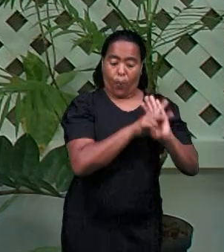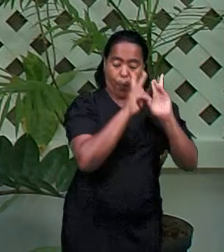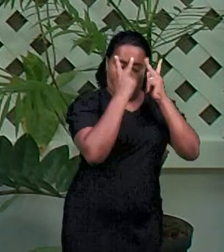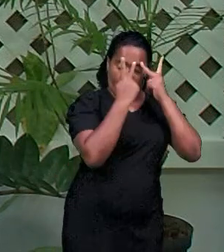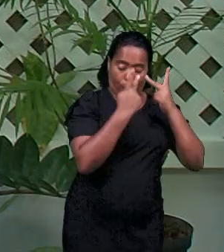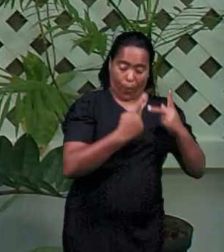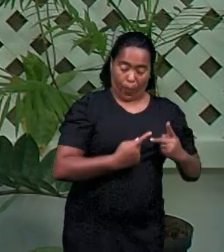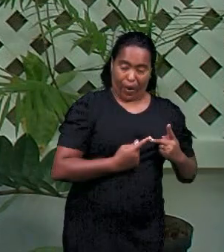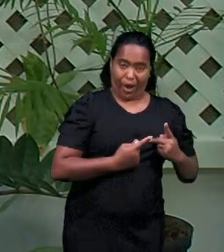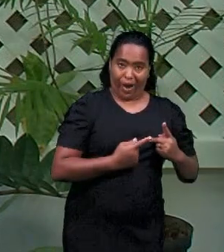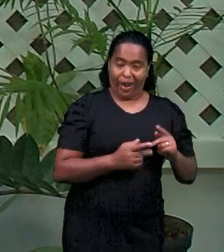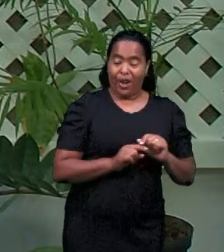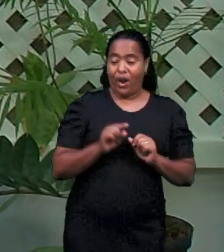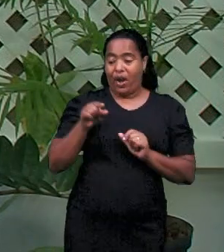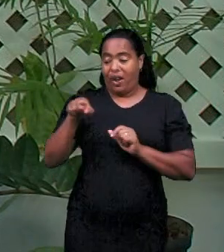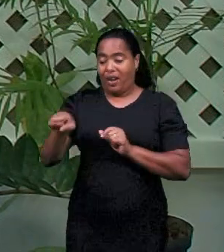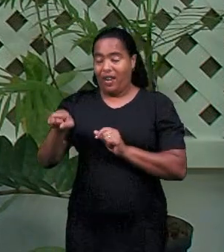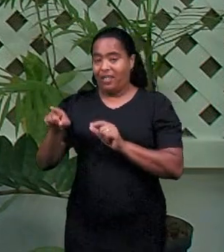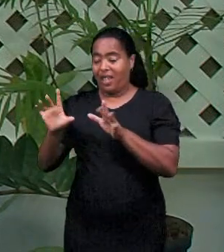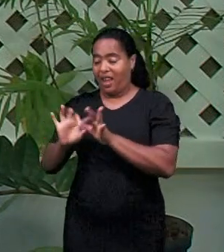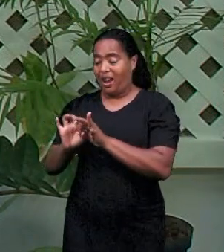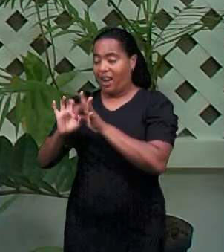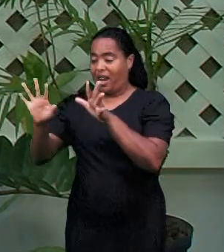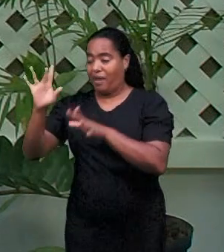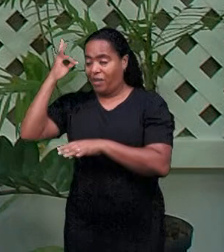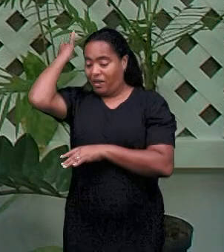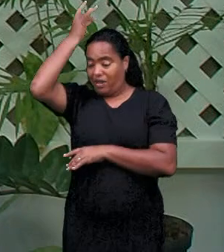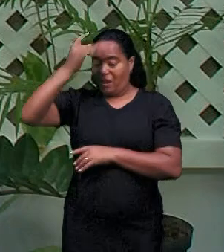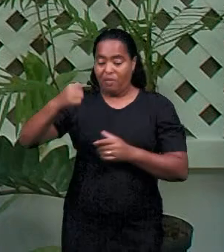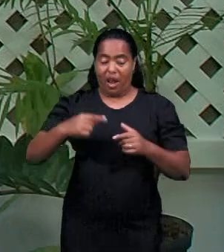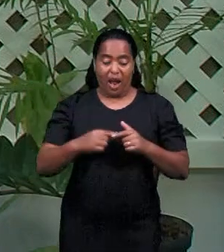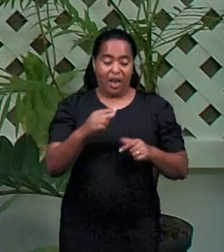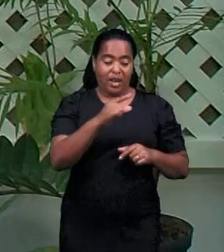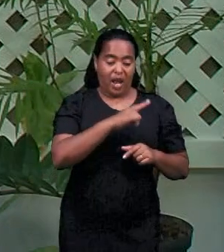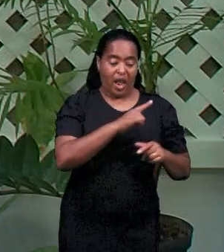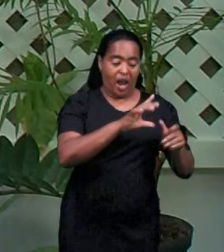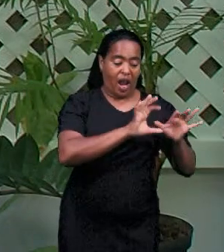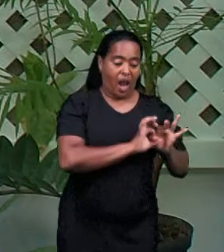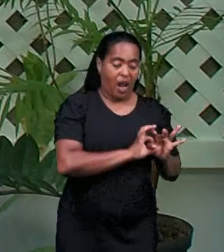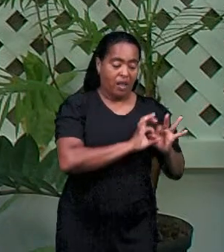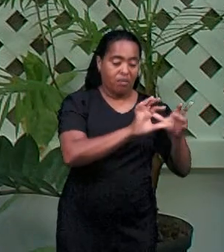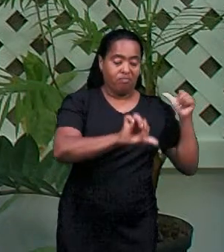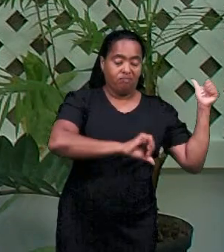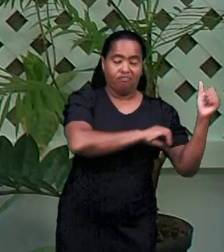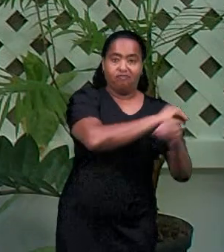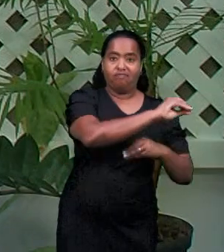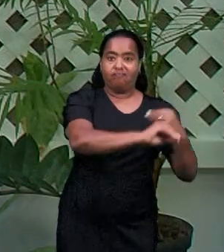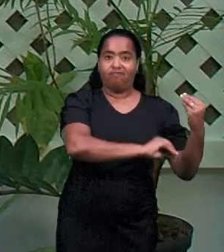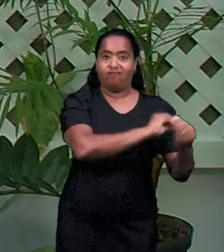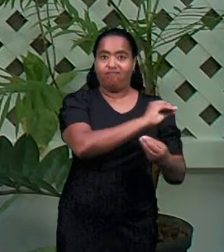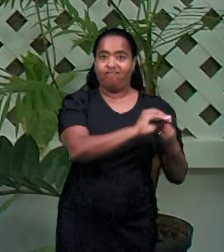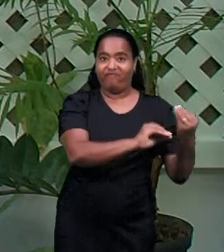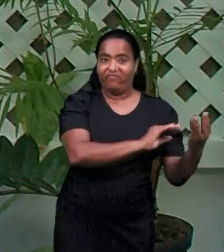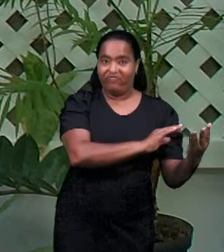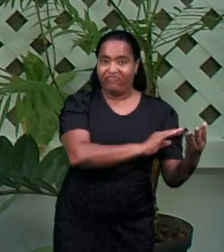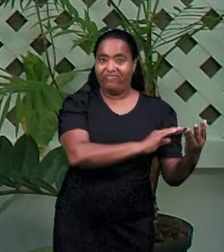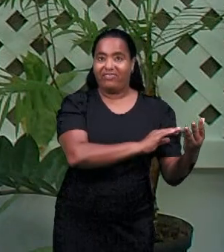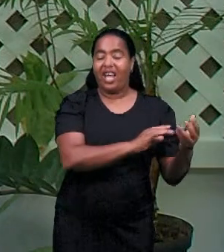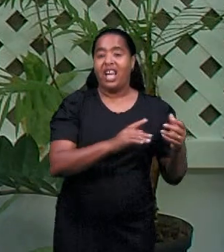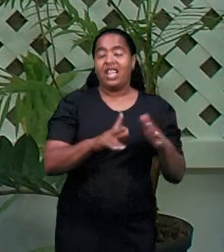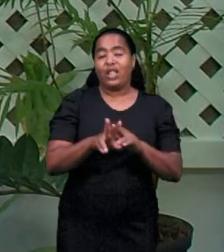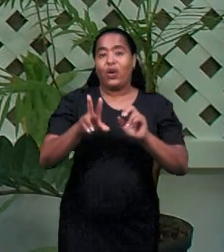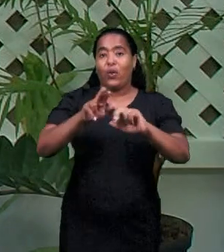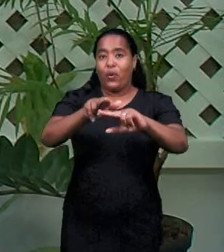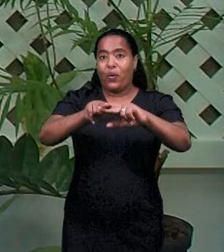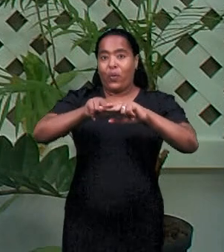Quand le Seigneur parlait en liberté de l'esprit, lui, il parlait de libertinage. Donc, c'était des